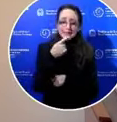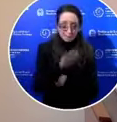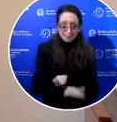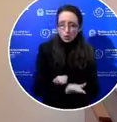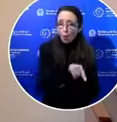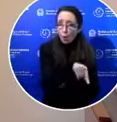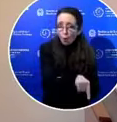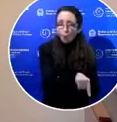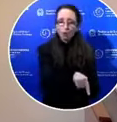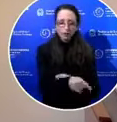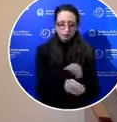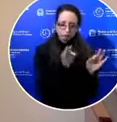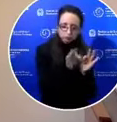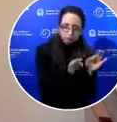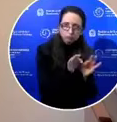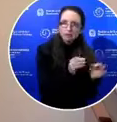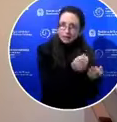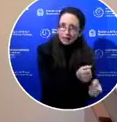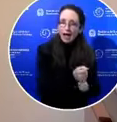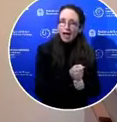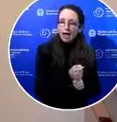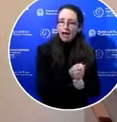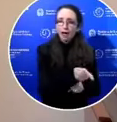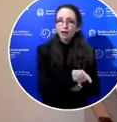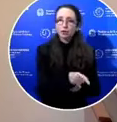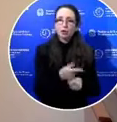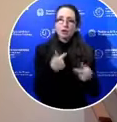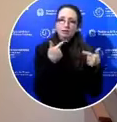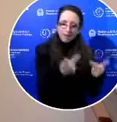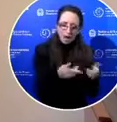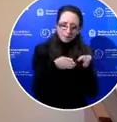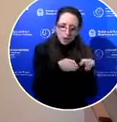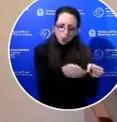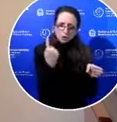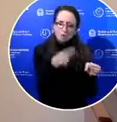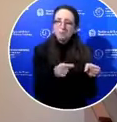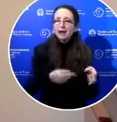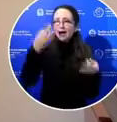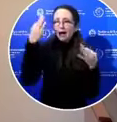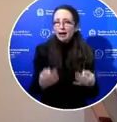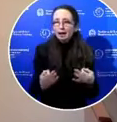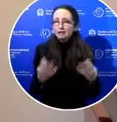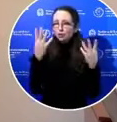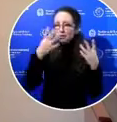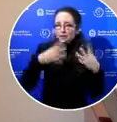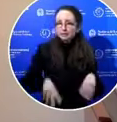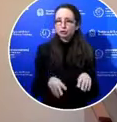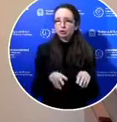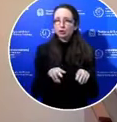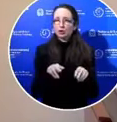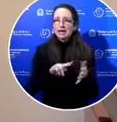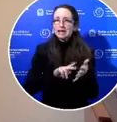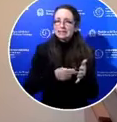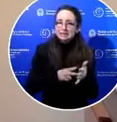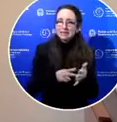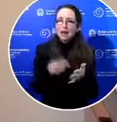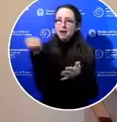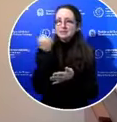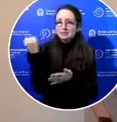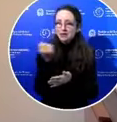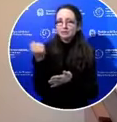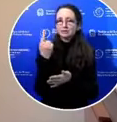individuate dall'Osservatorio indicano il percorso per garantire l'organizzazione di un sistema di servizi di tutela e di cura a favore delle persone